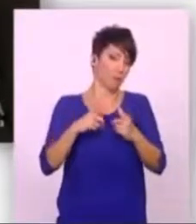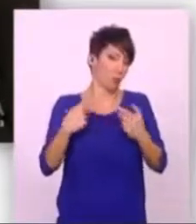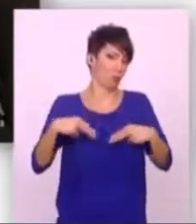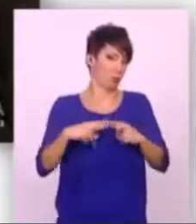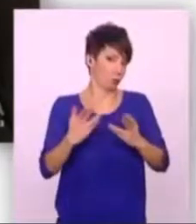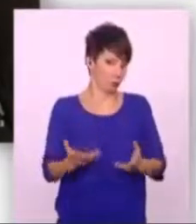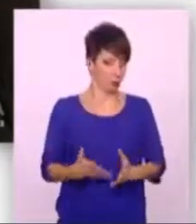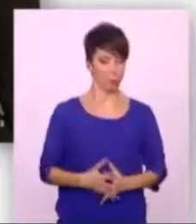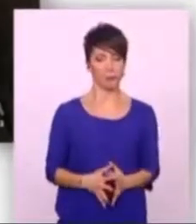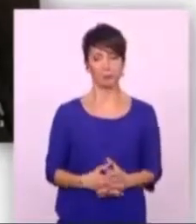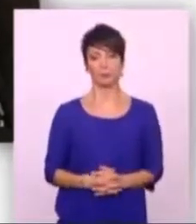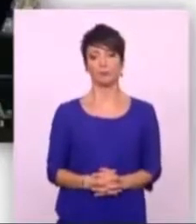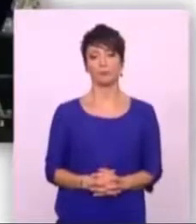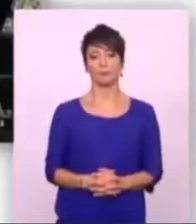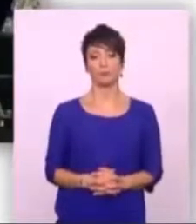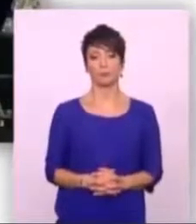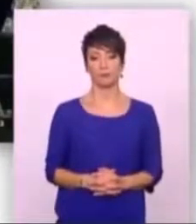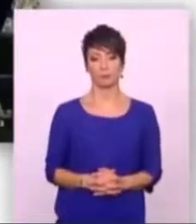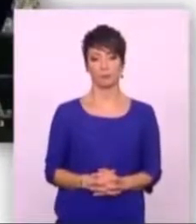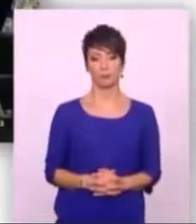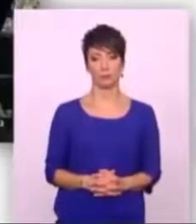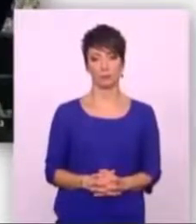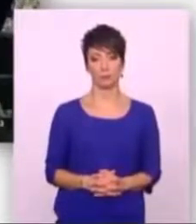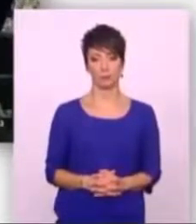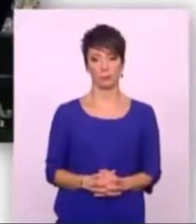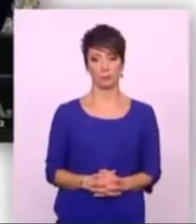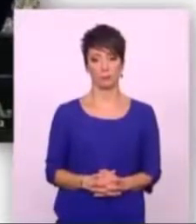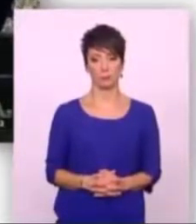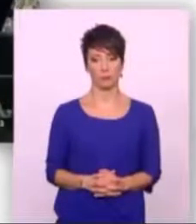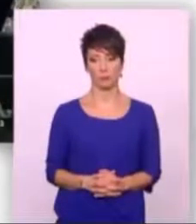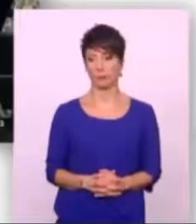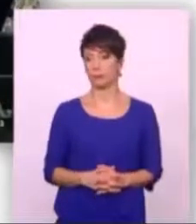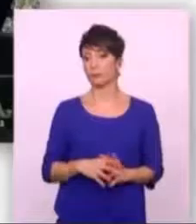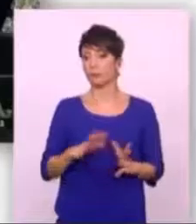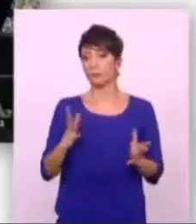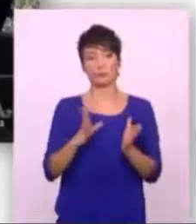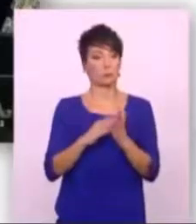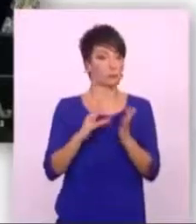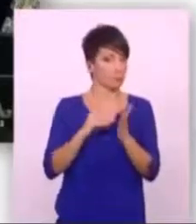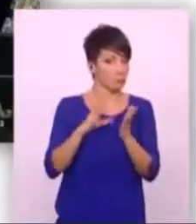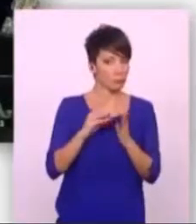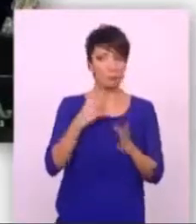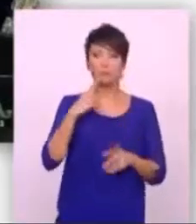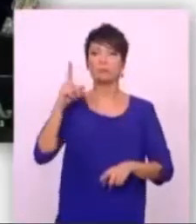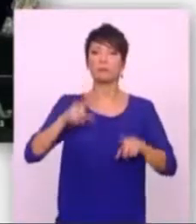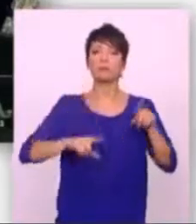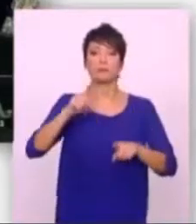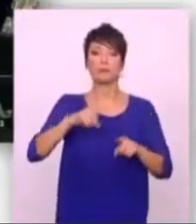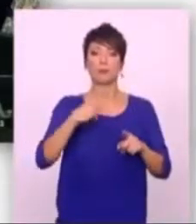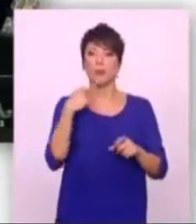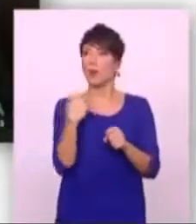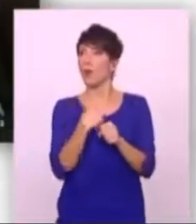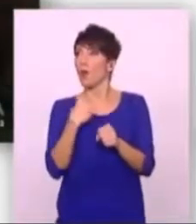τους πριν εκείνοι εκλεγούν ή γίνουν μέλη του Διοικητικού Συμβουλίου. Τι είναι η οικογενειοκρατία για σας? Και